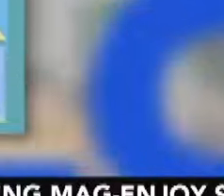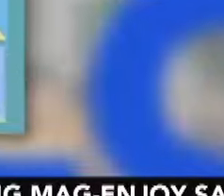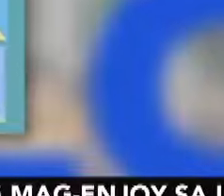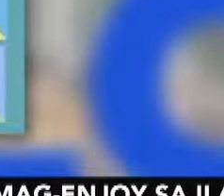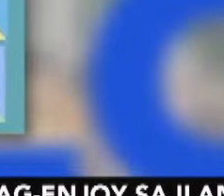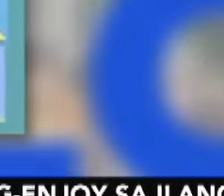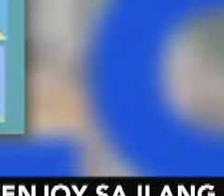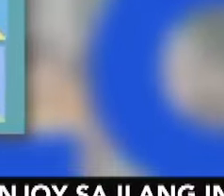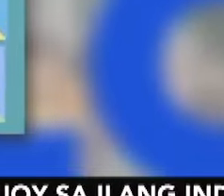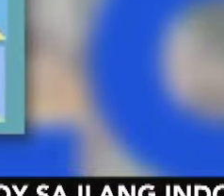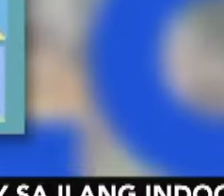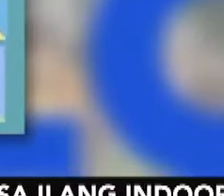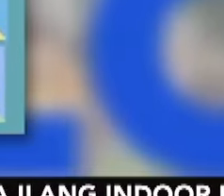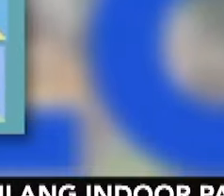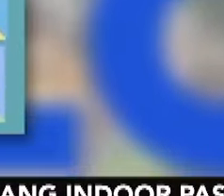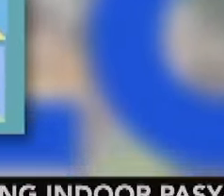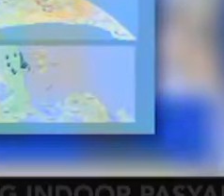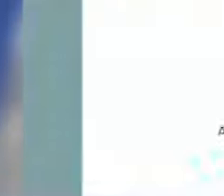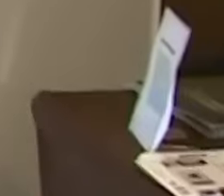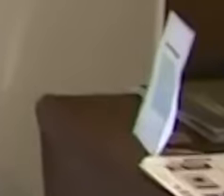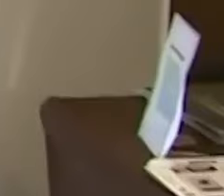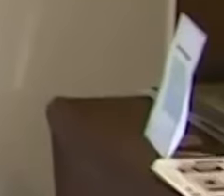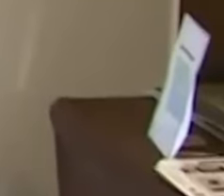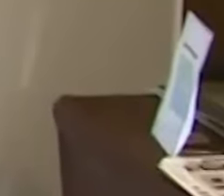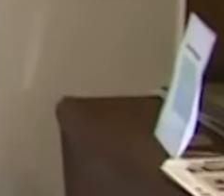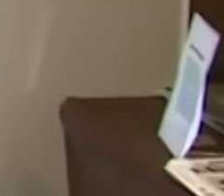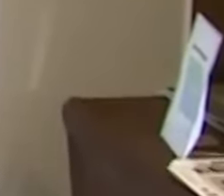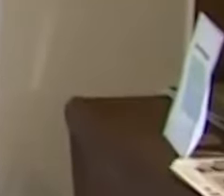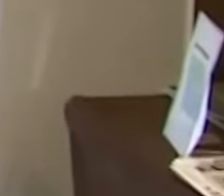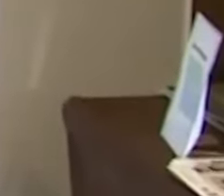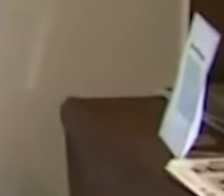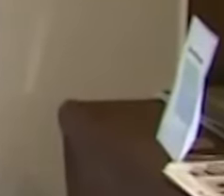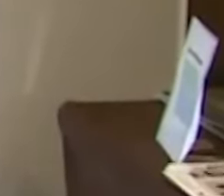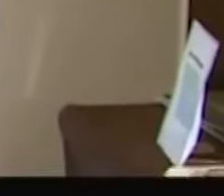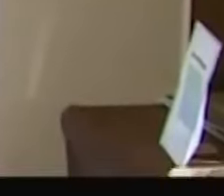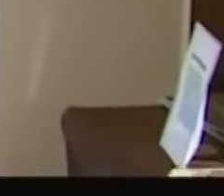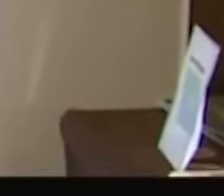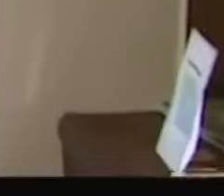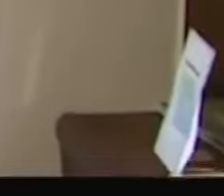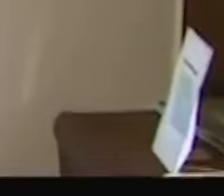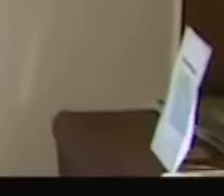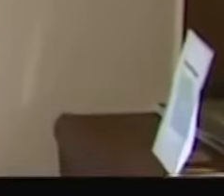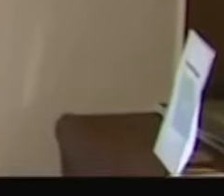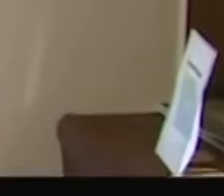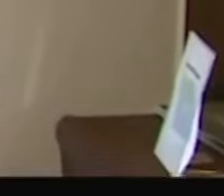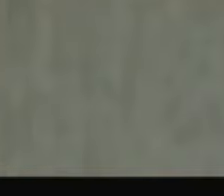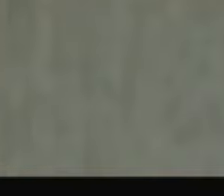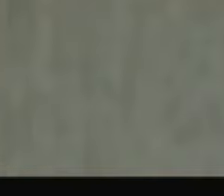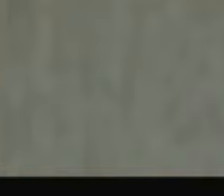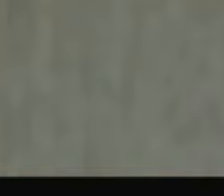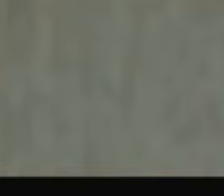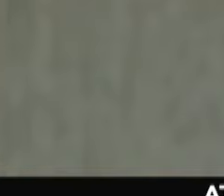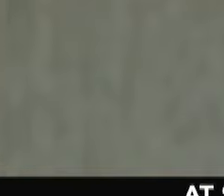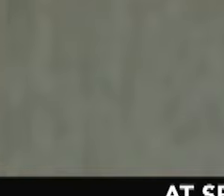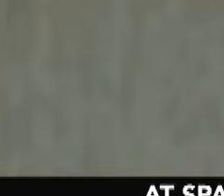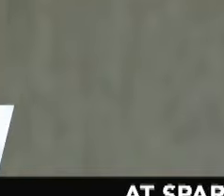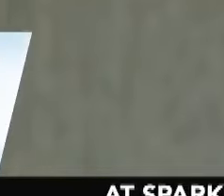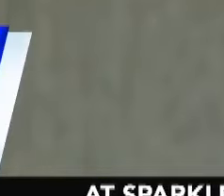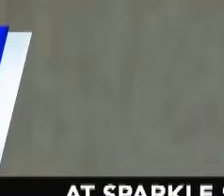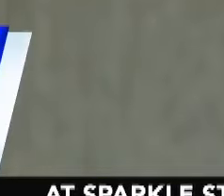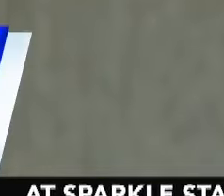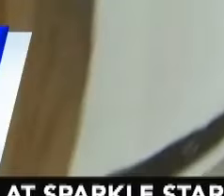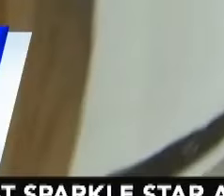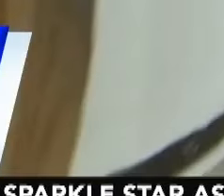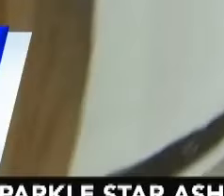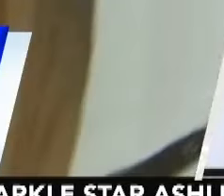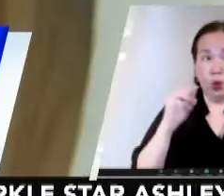at siyentipiko ng Mapua University. Ang WELO o Localized Weather, Environment and Hydromet Monitoring System ang una